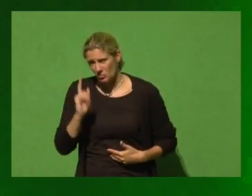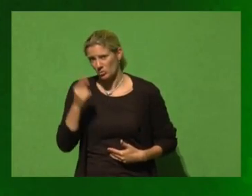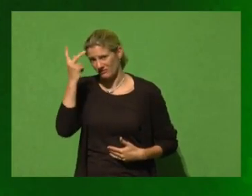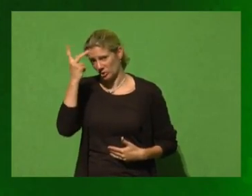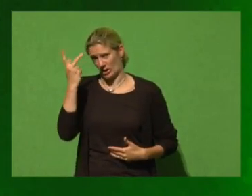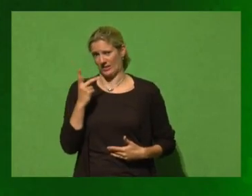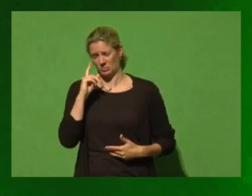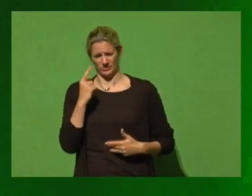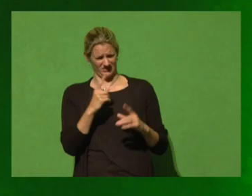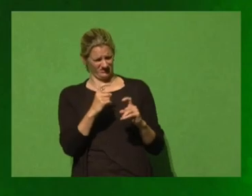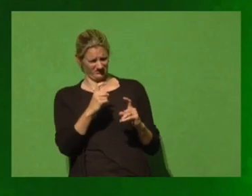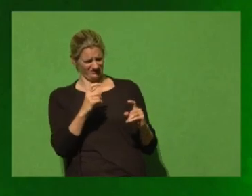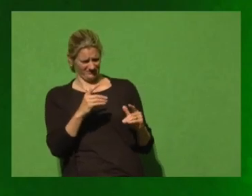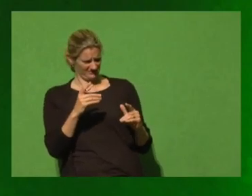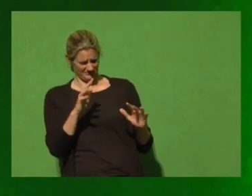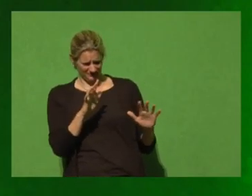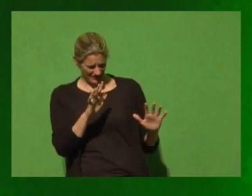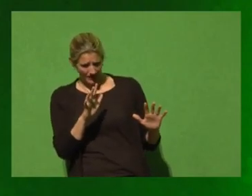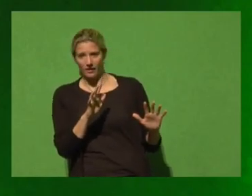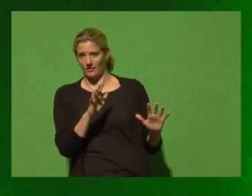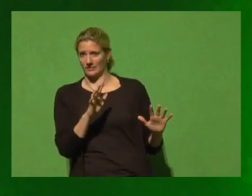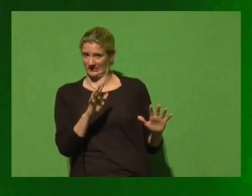zu verstehen und zu verfolgen.